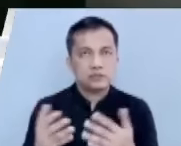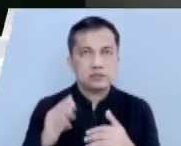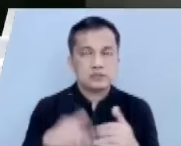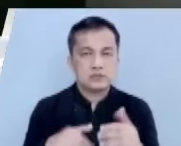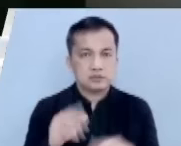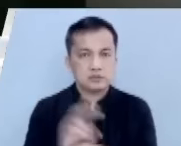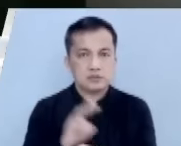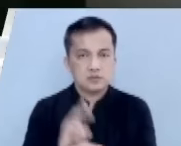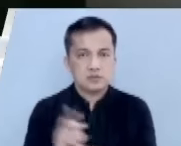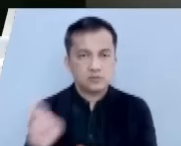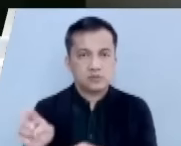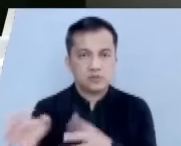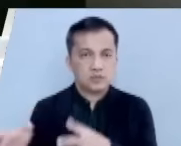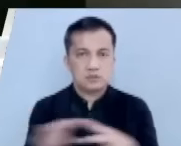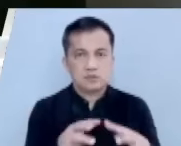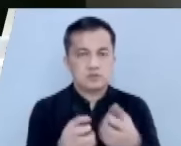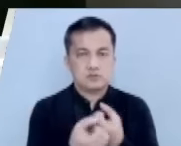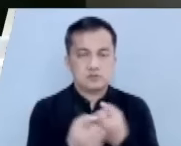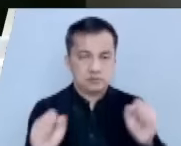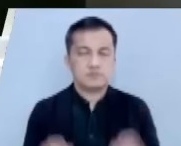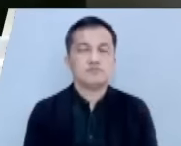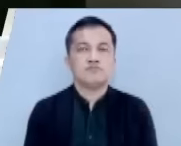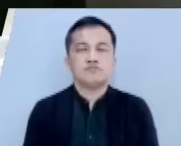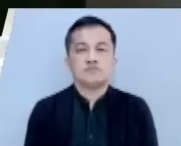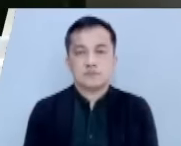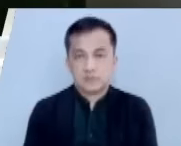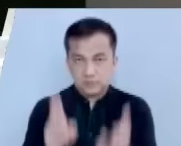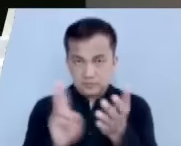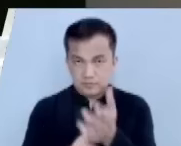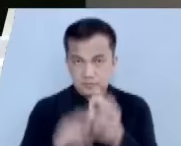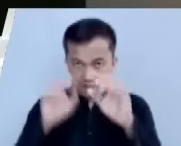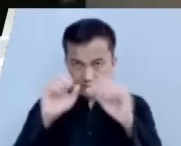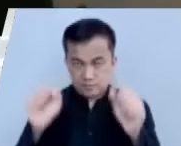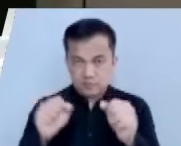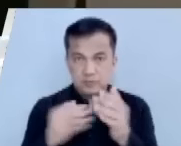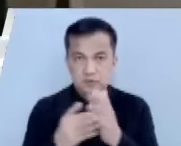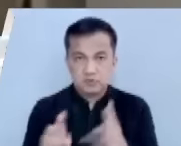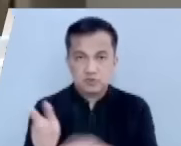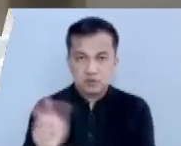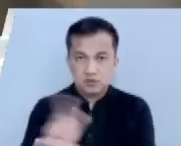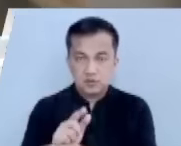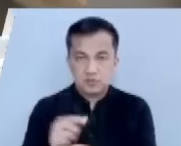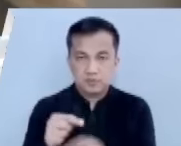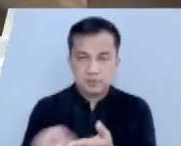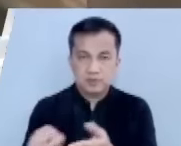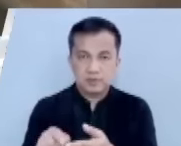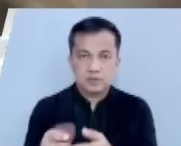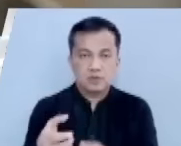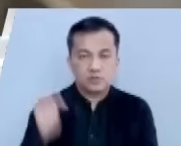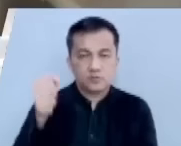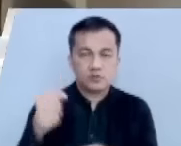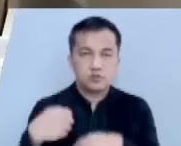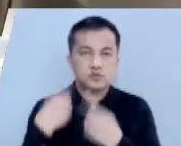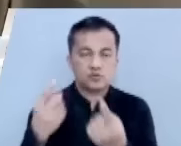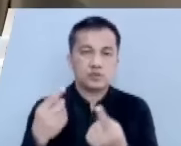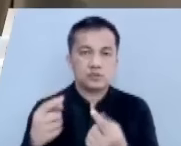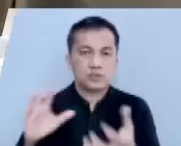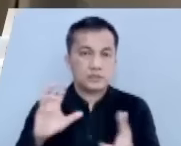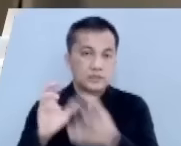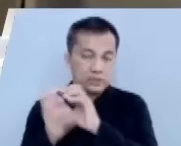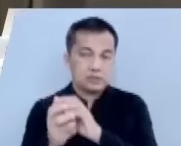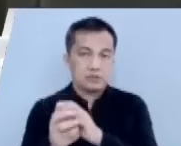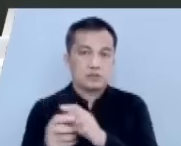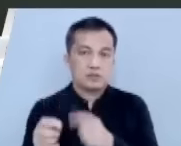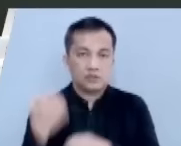bilang evacuation centers. Nilagdaan din ng Pangulo ang Student Loan Payment Moratorium During Disasters and